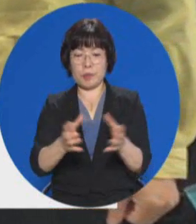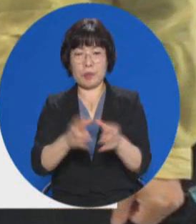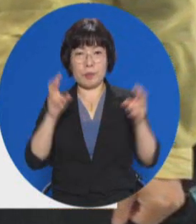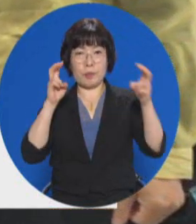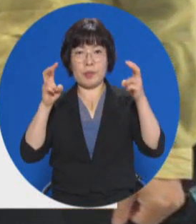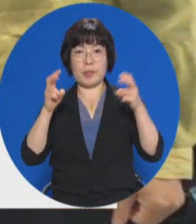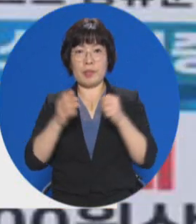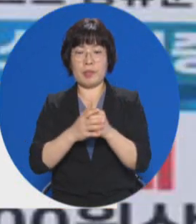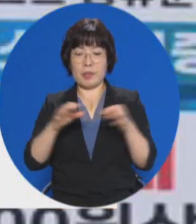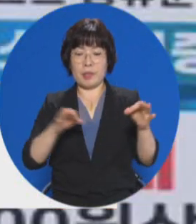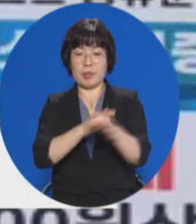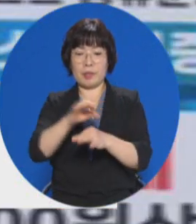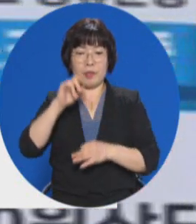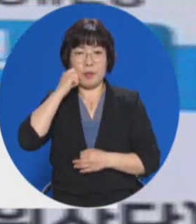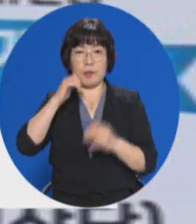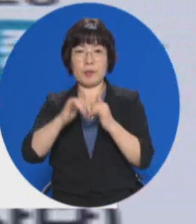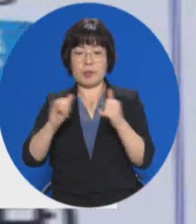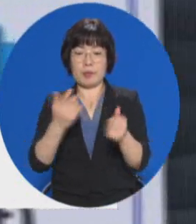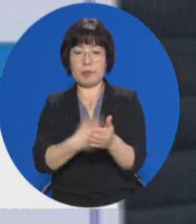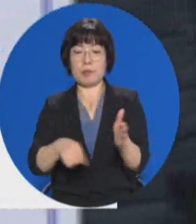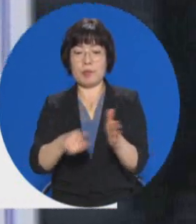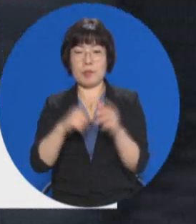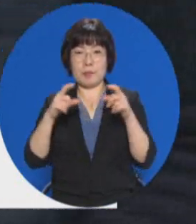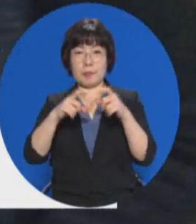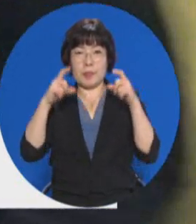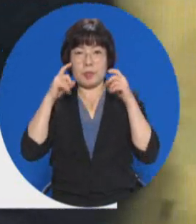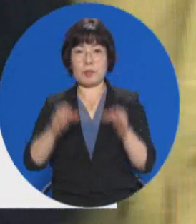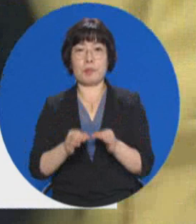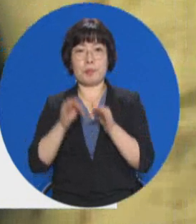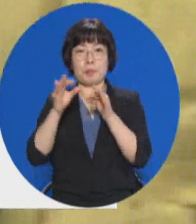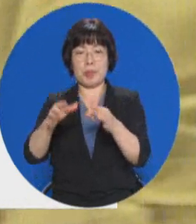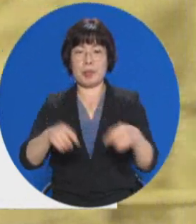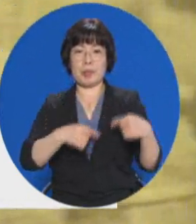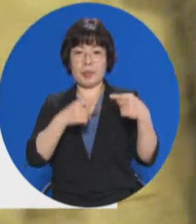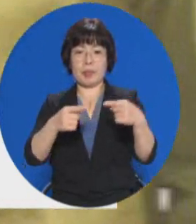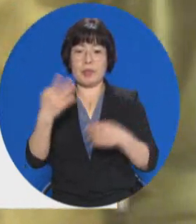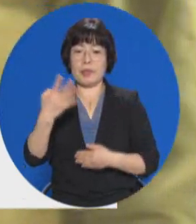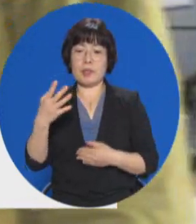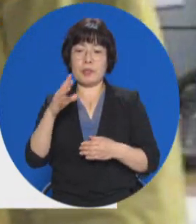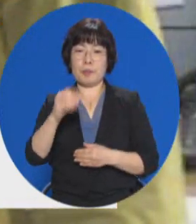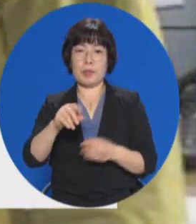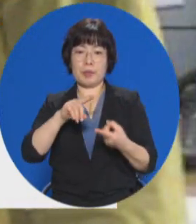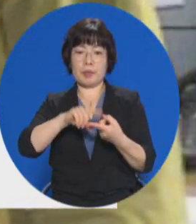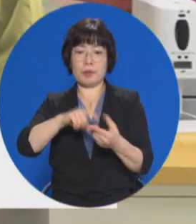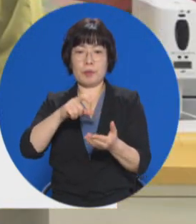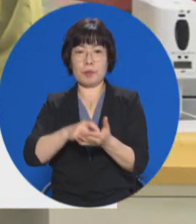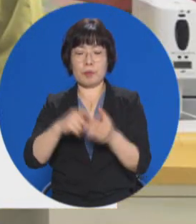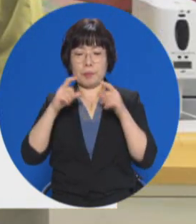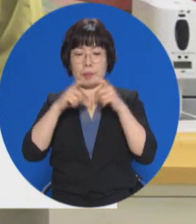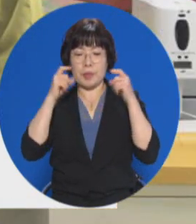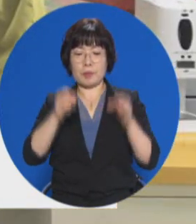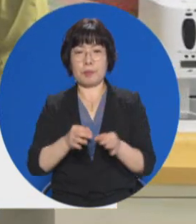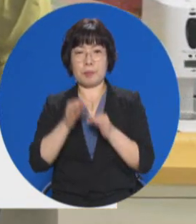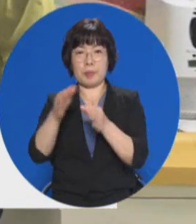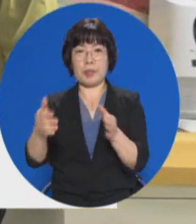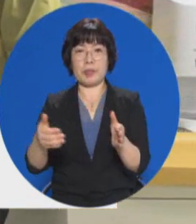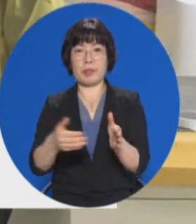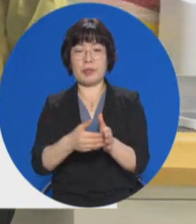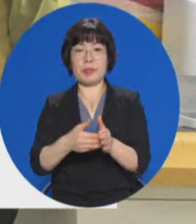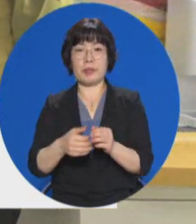단체가 경제적 취약계층을 위한 마스크 기부 운동에 동참해 4천만 원 상당의 마스크를 기탁했다고